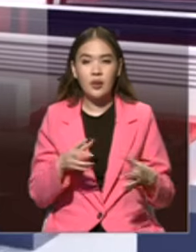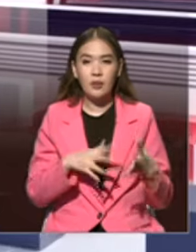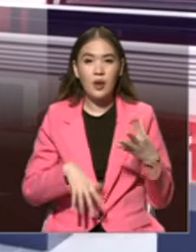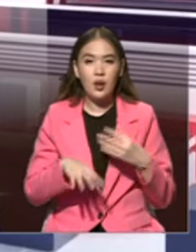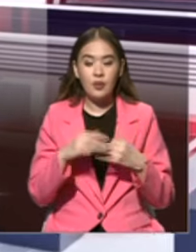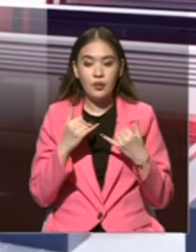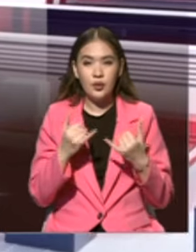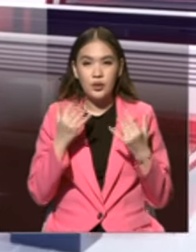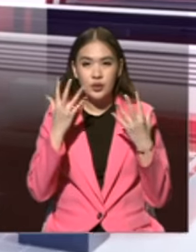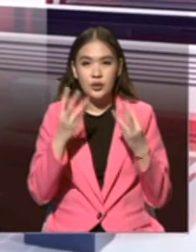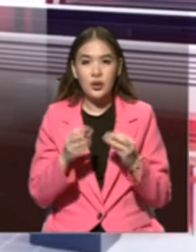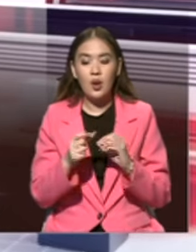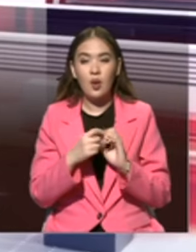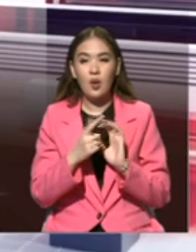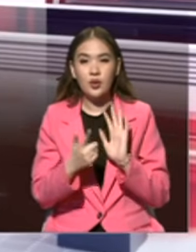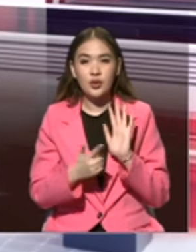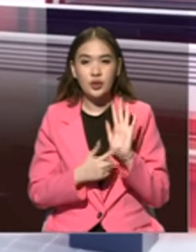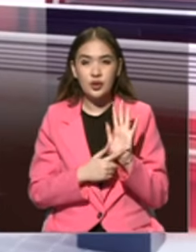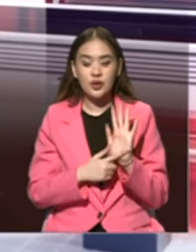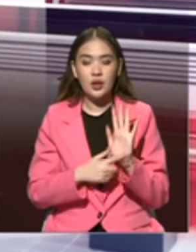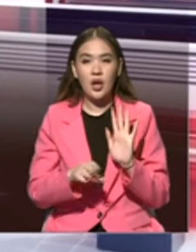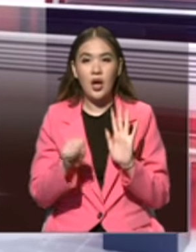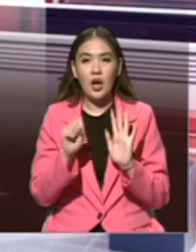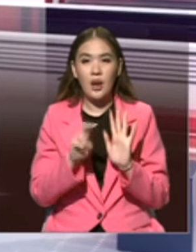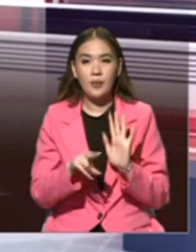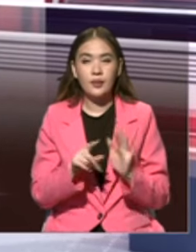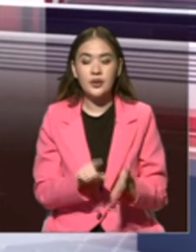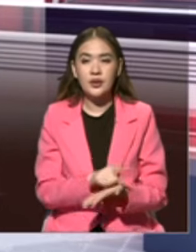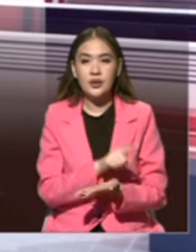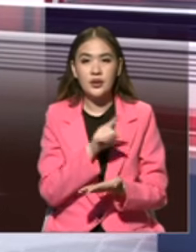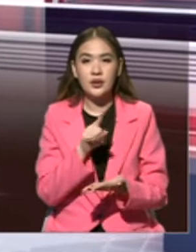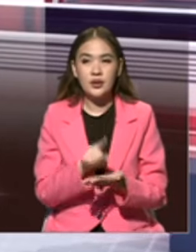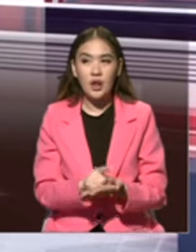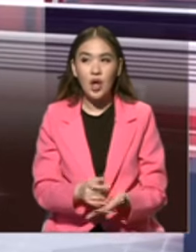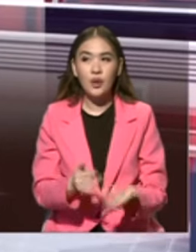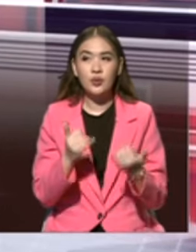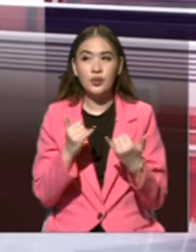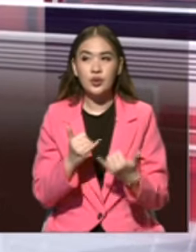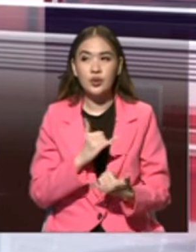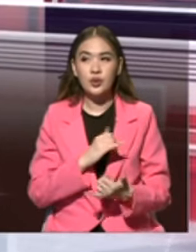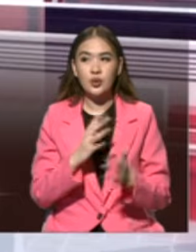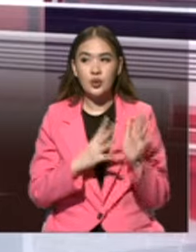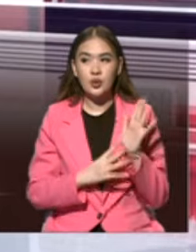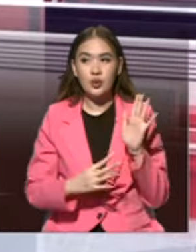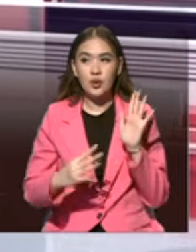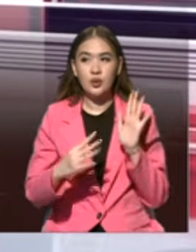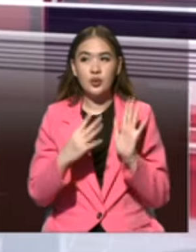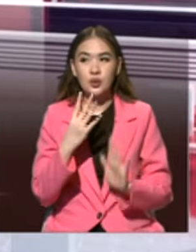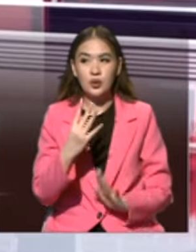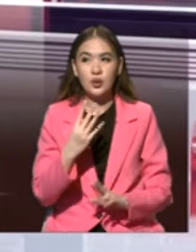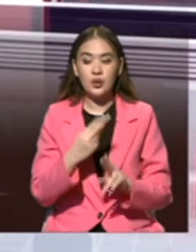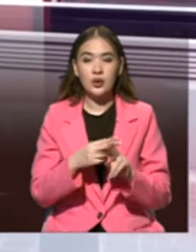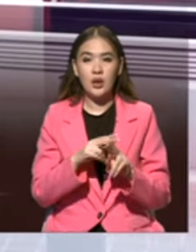бүгінгі 17-ші сәуірге тиісті бізден 94 бас